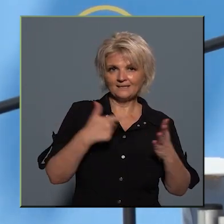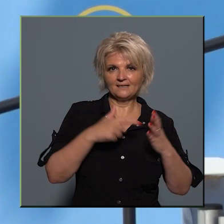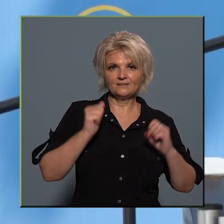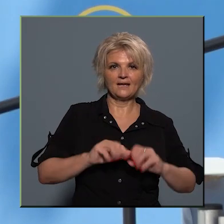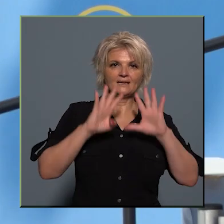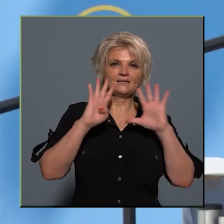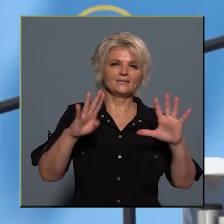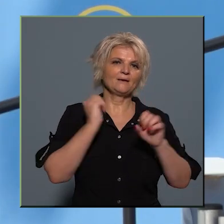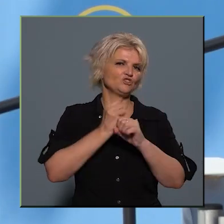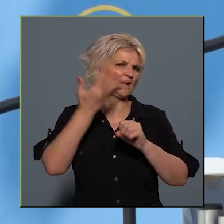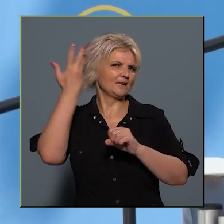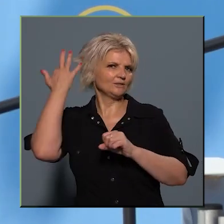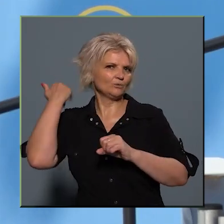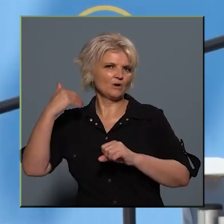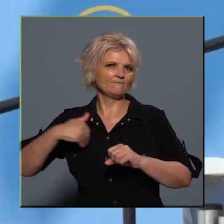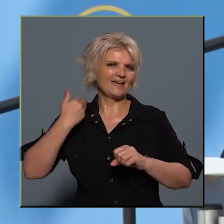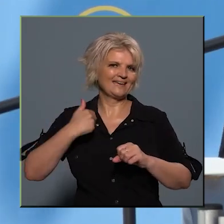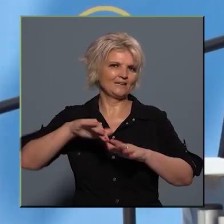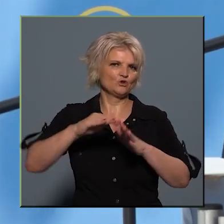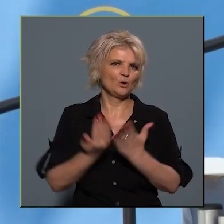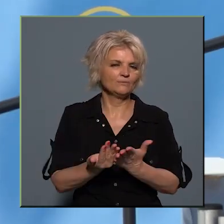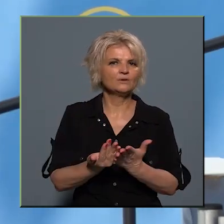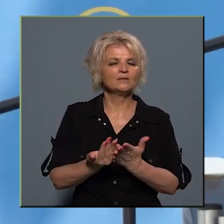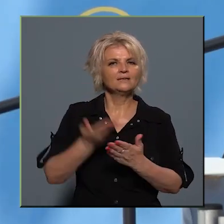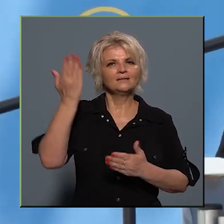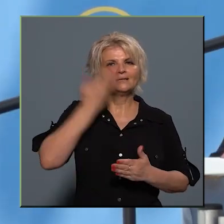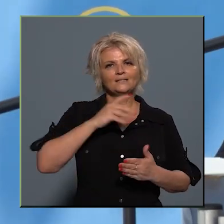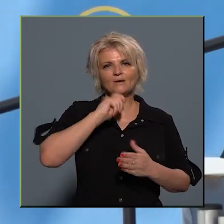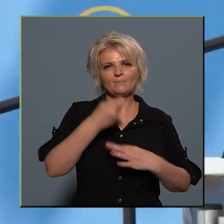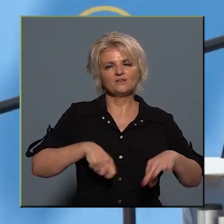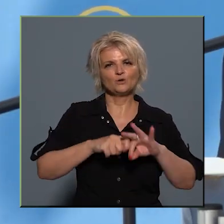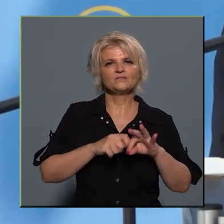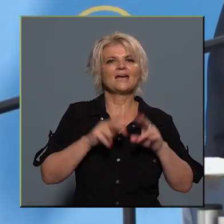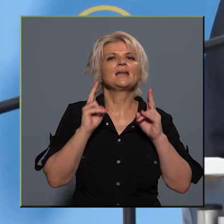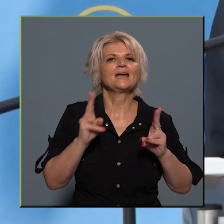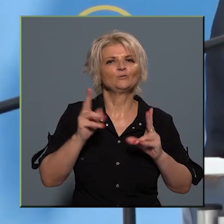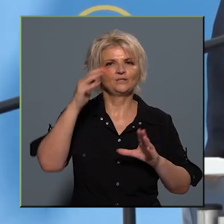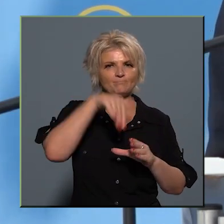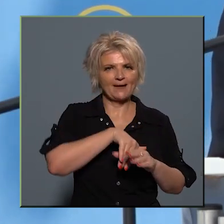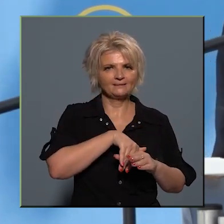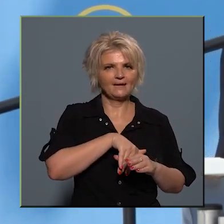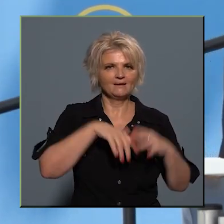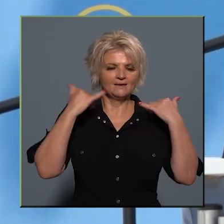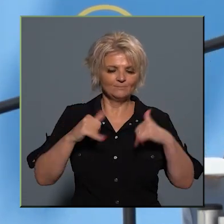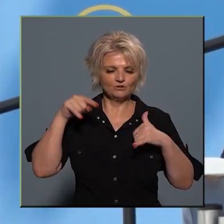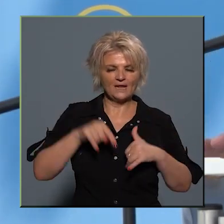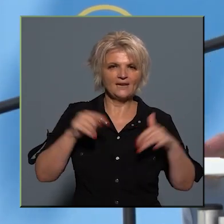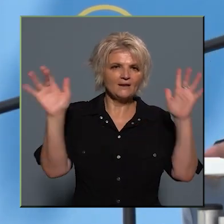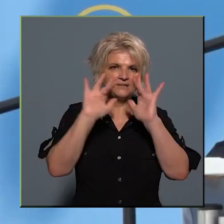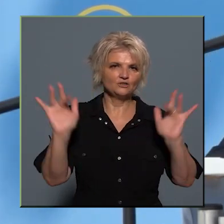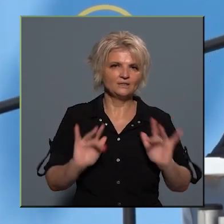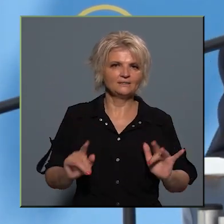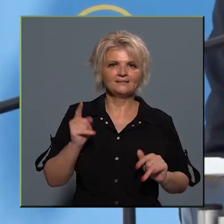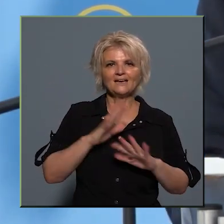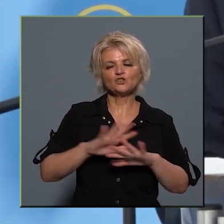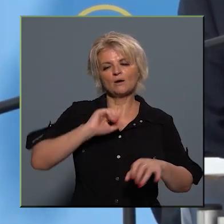2019-ben csináltunk egy fehér könyvet a hidrogén magyarországi lehetőségeiről, most ennek egy frissített, de csak